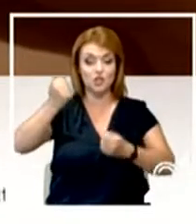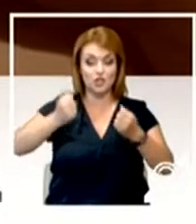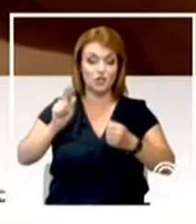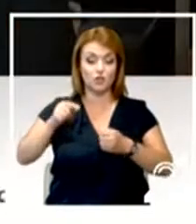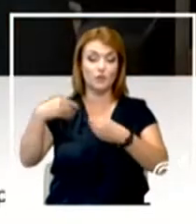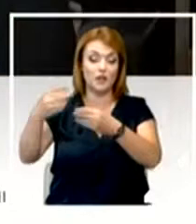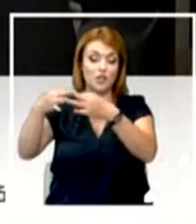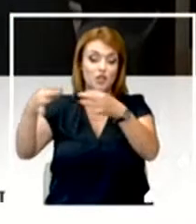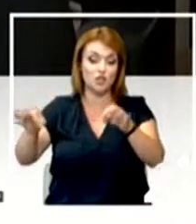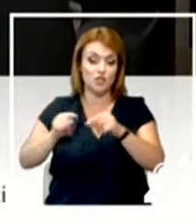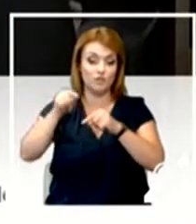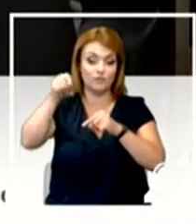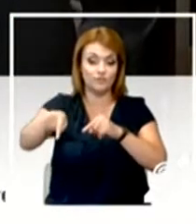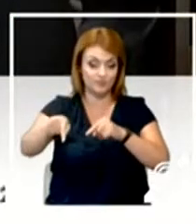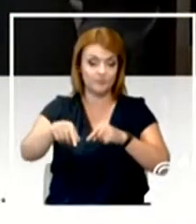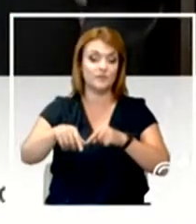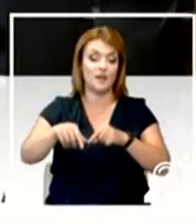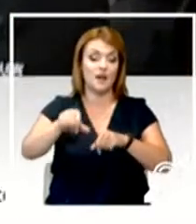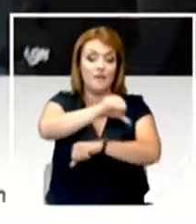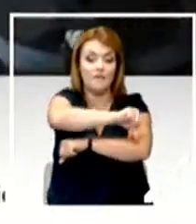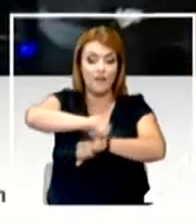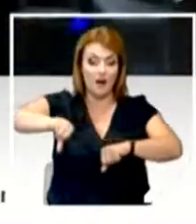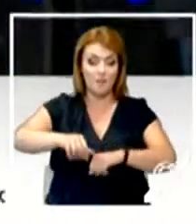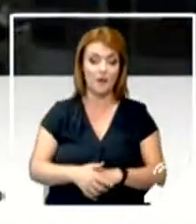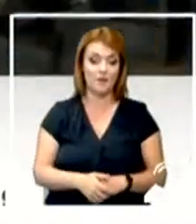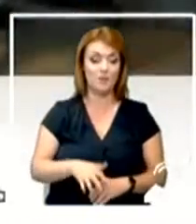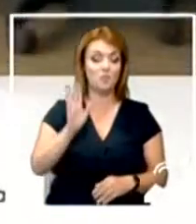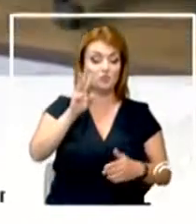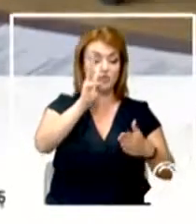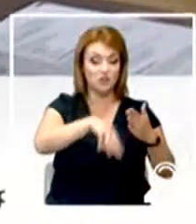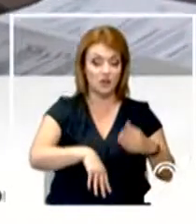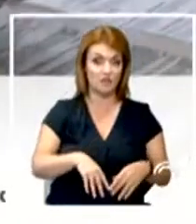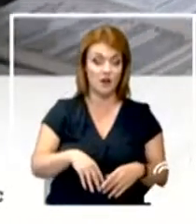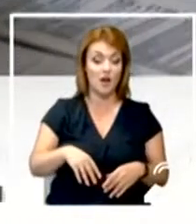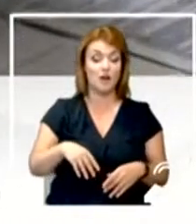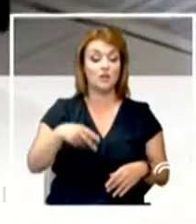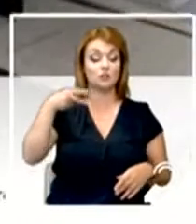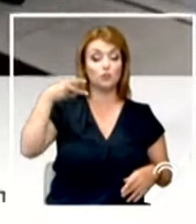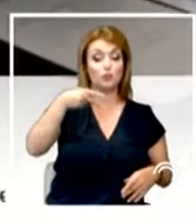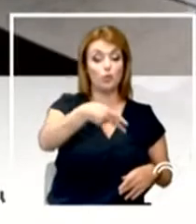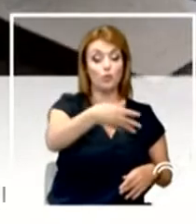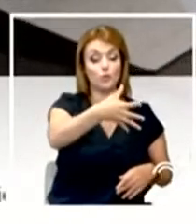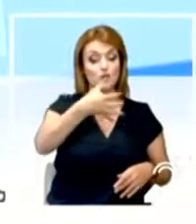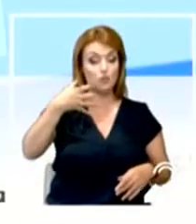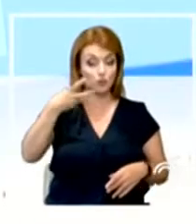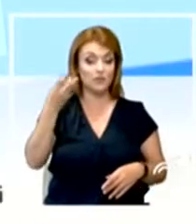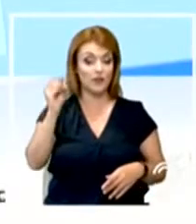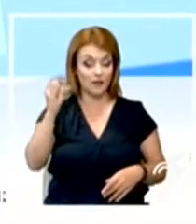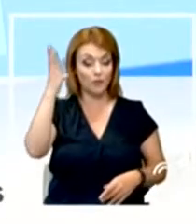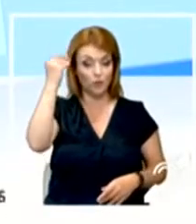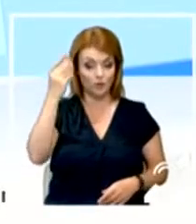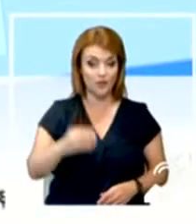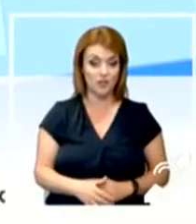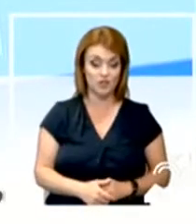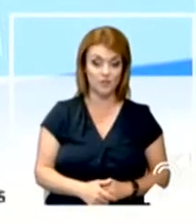de lei moldovenești. Pentru vehiculele de transport marfă, amenda este între 950 și aproape 24.000